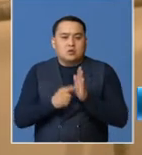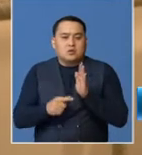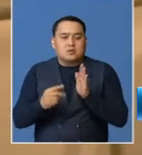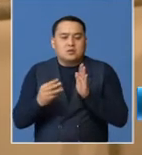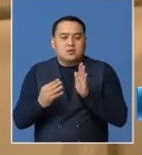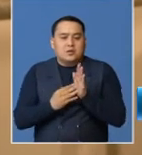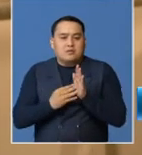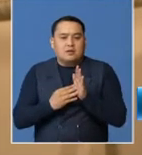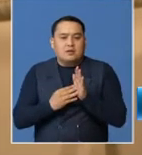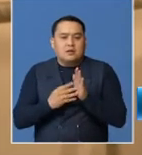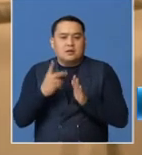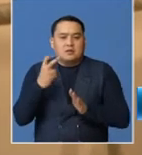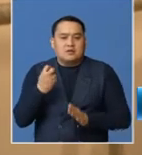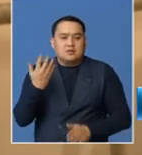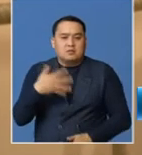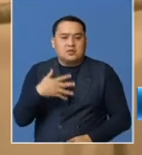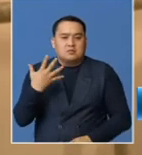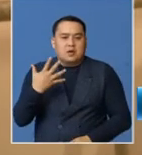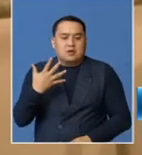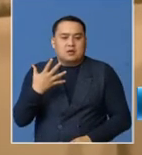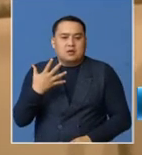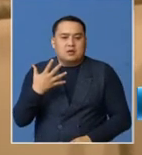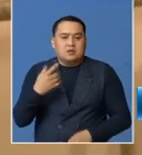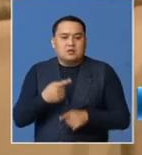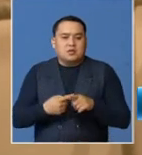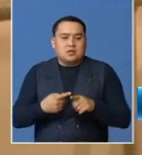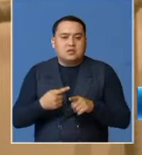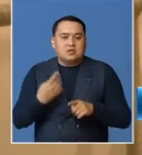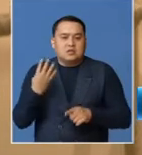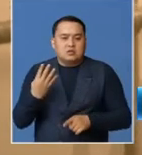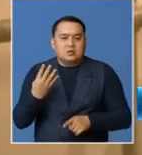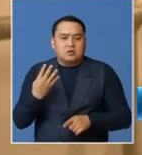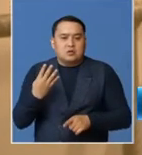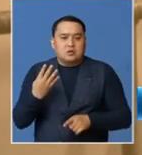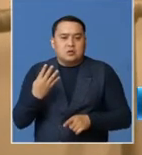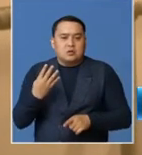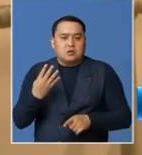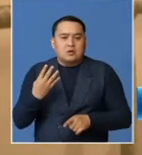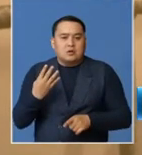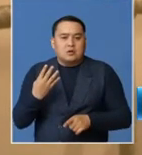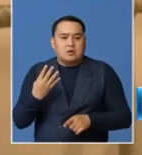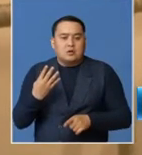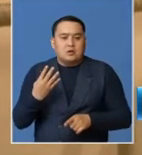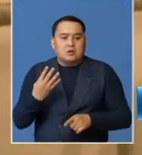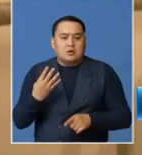2, 255 части 4. То есть? Это был разбой.